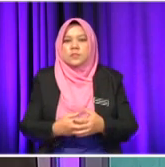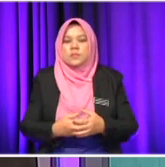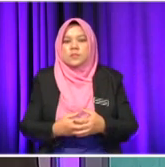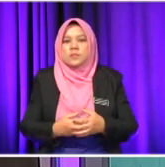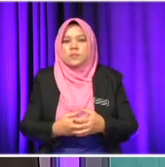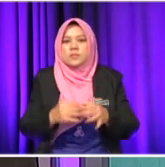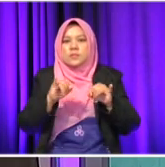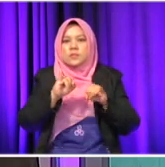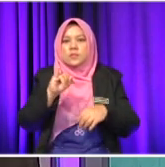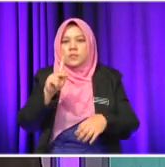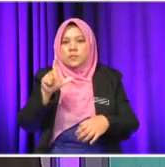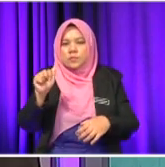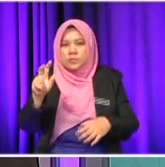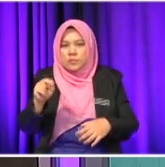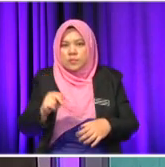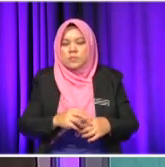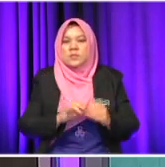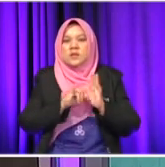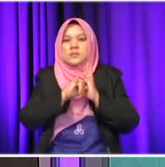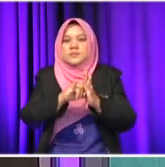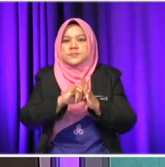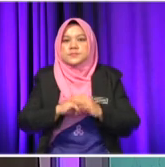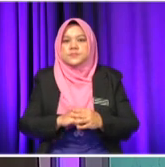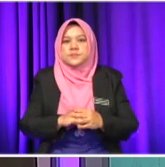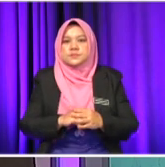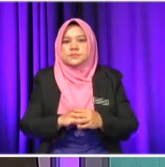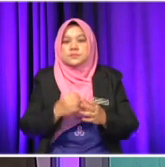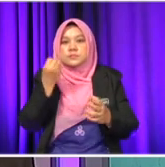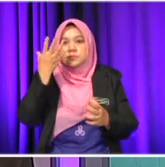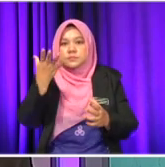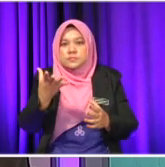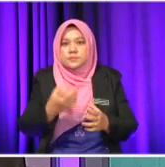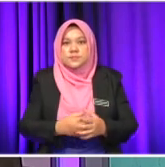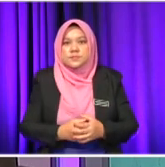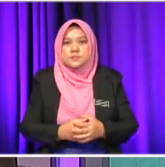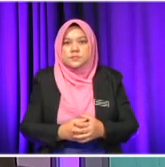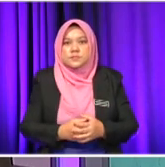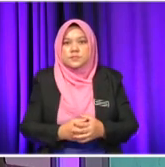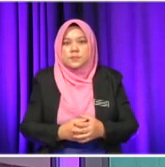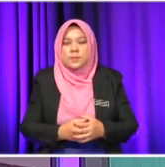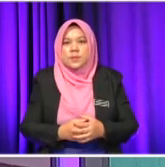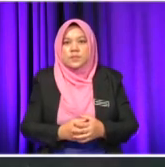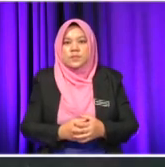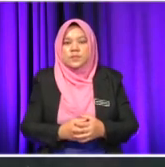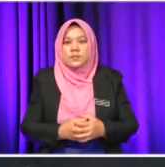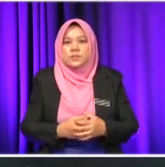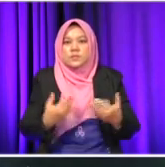dekat pawang untuk dinyatakan eee apa siapa kita punya penyakit